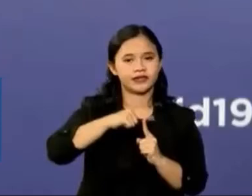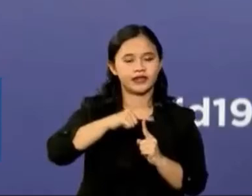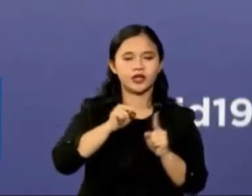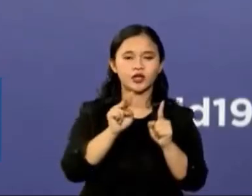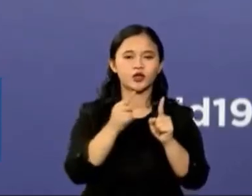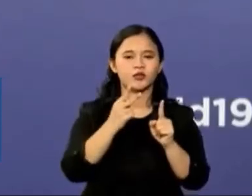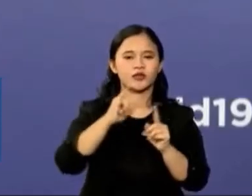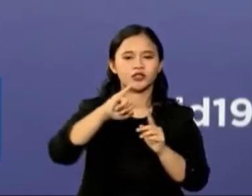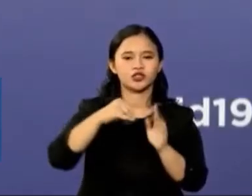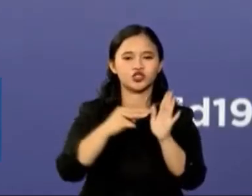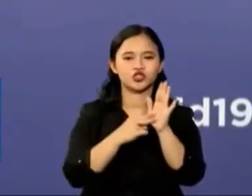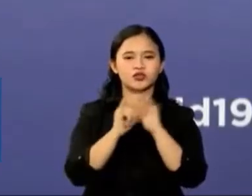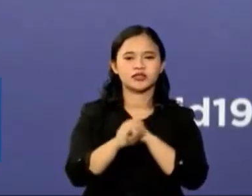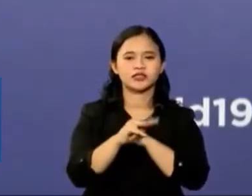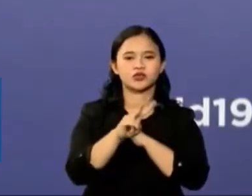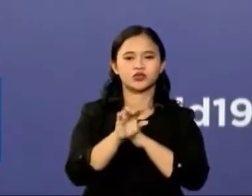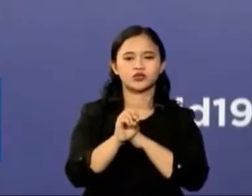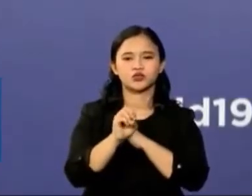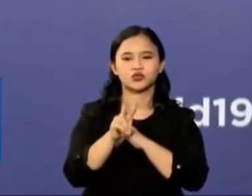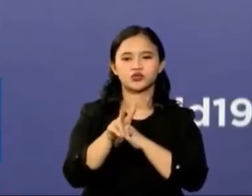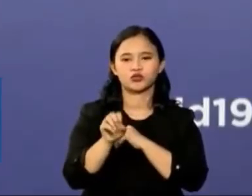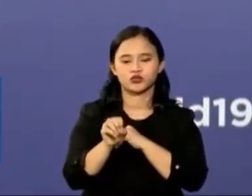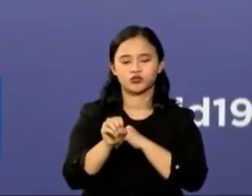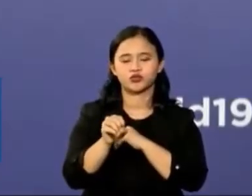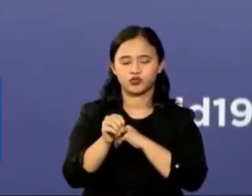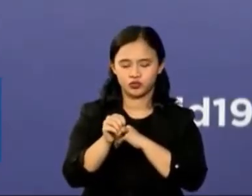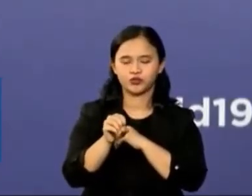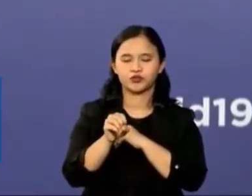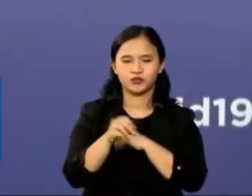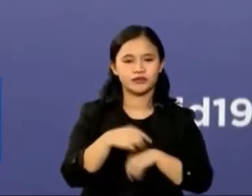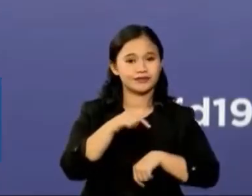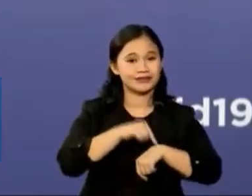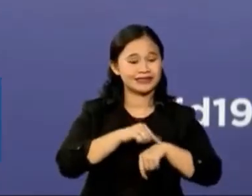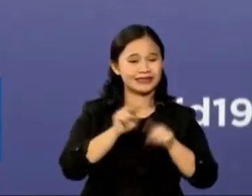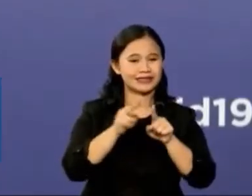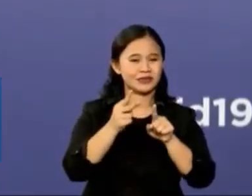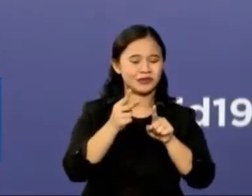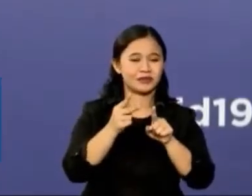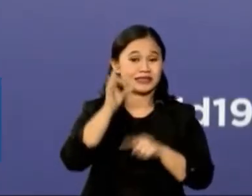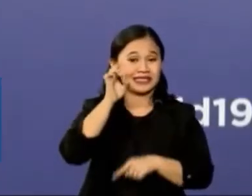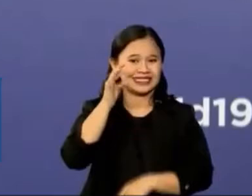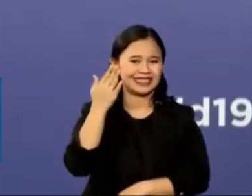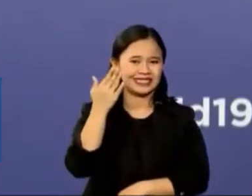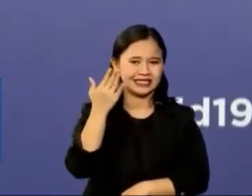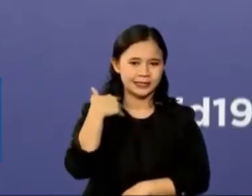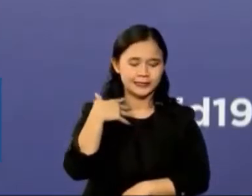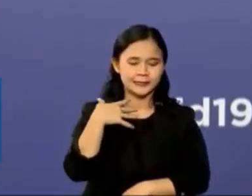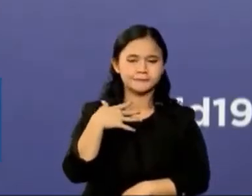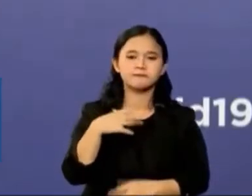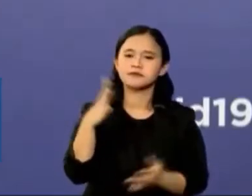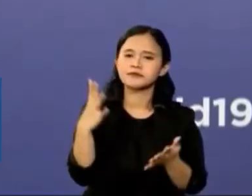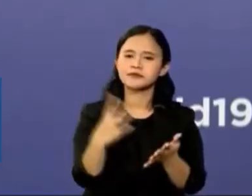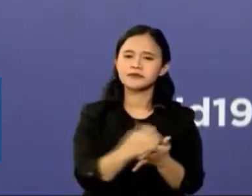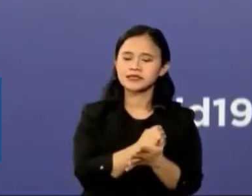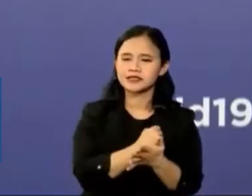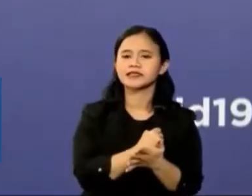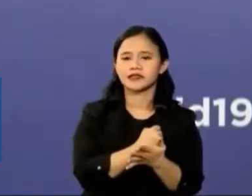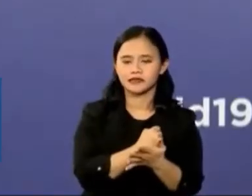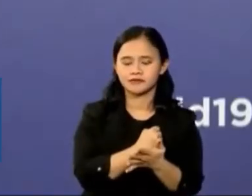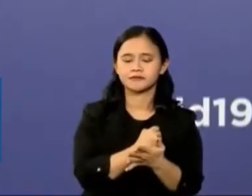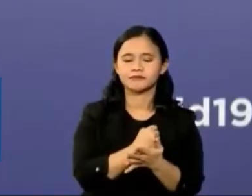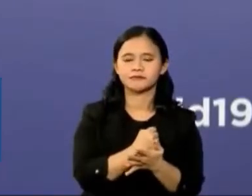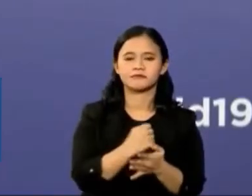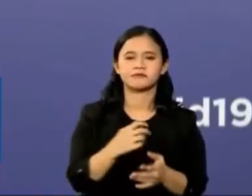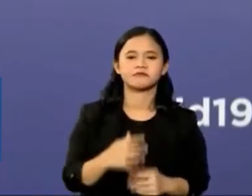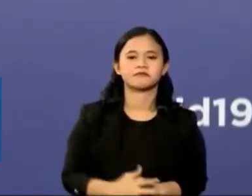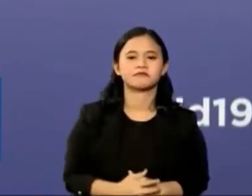tanggal 12 Juni 2020, kita mengupdate sampai dengan pukul 12.00 waktu Indonesia bagian Barat, selama 24 jam yang